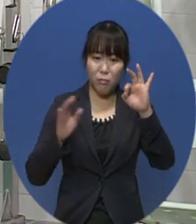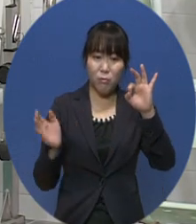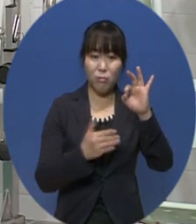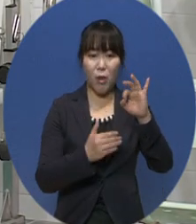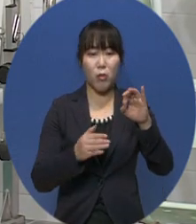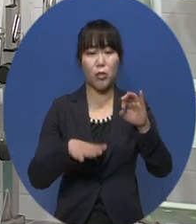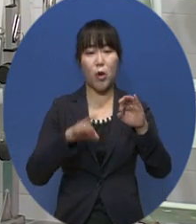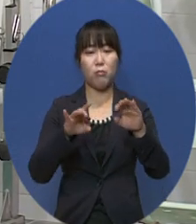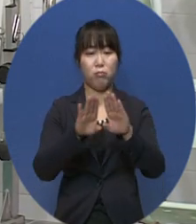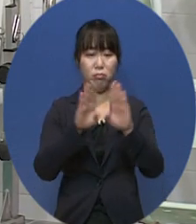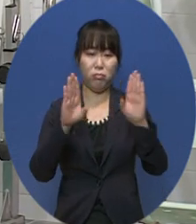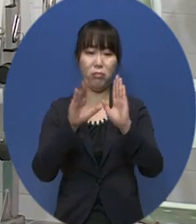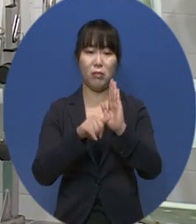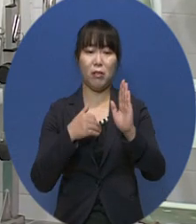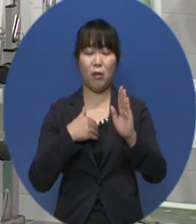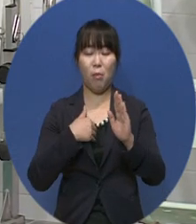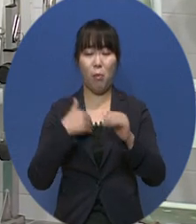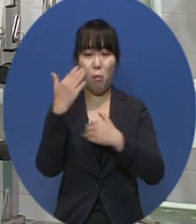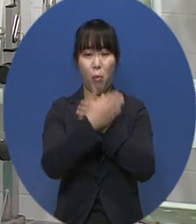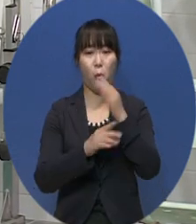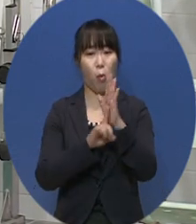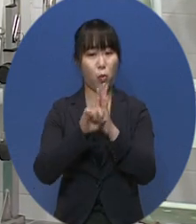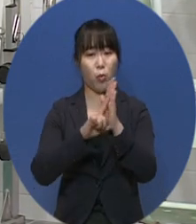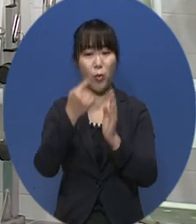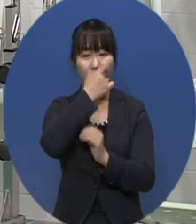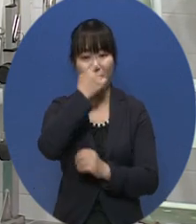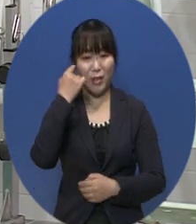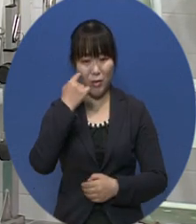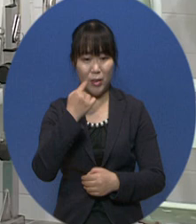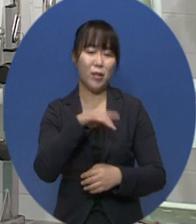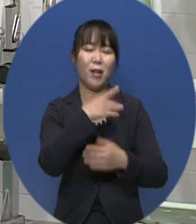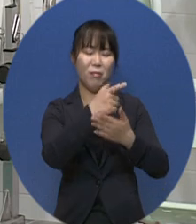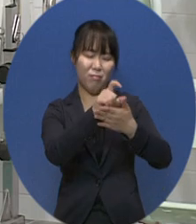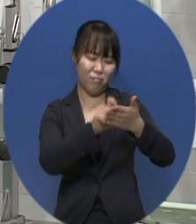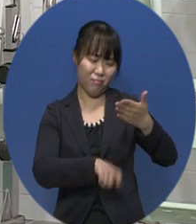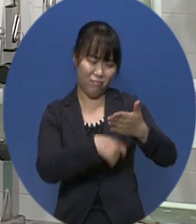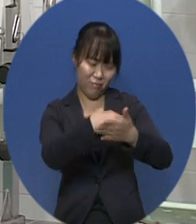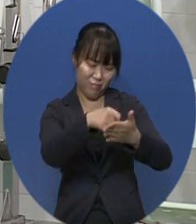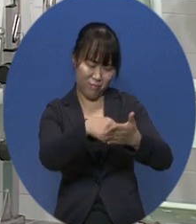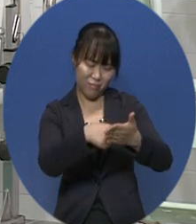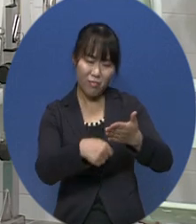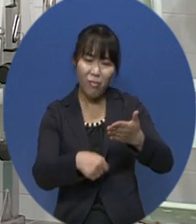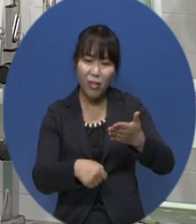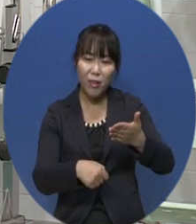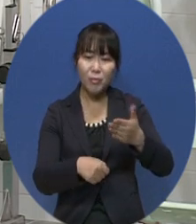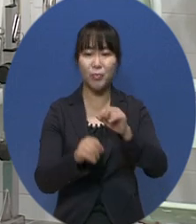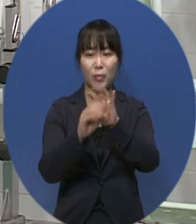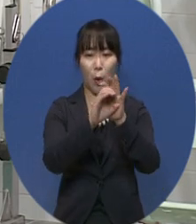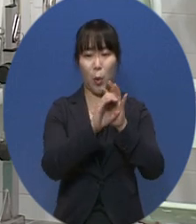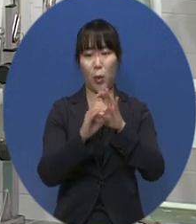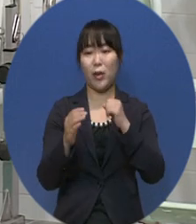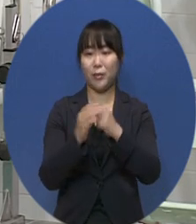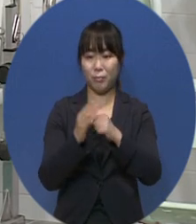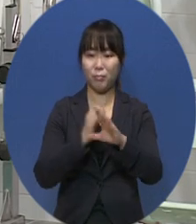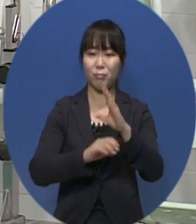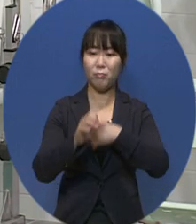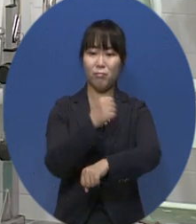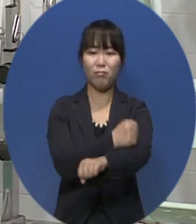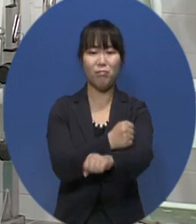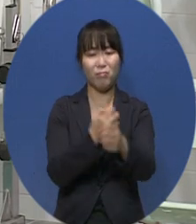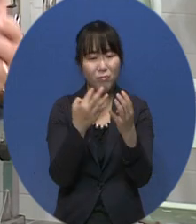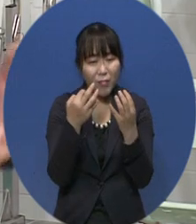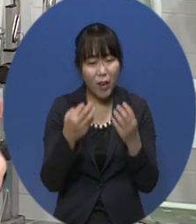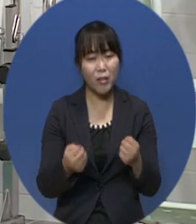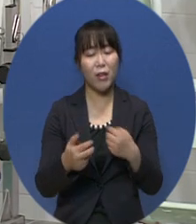입구에서부터 제 체온을 딱 재고요. 기록을 다 써야 되더라고요. 네. 이 코로나 때문에 더 많이 애쓰고 계시는데